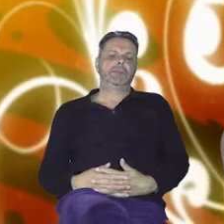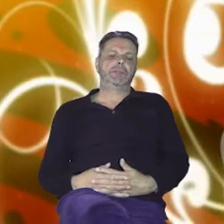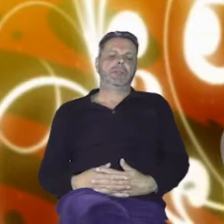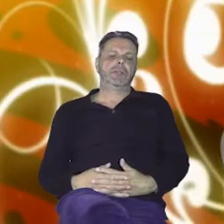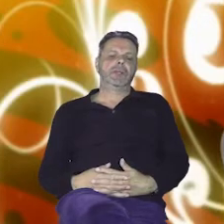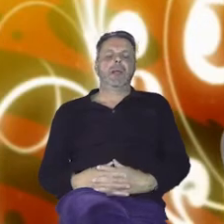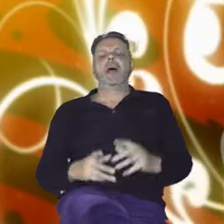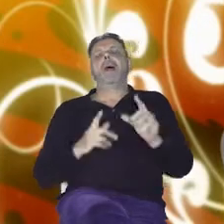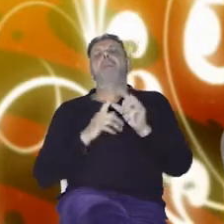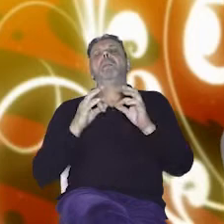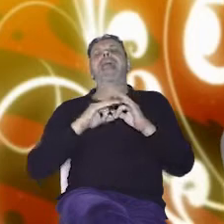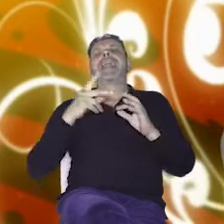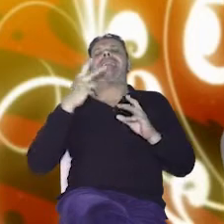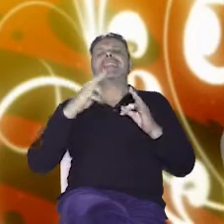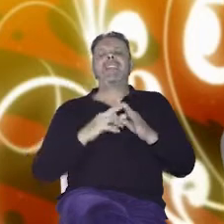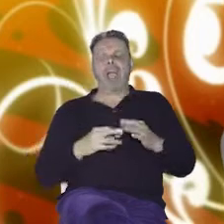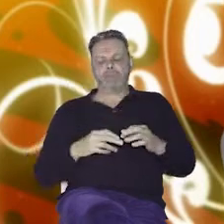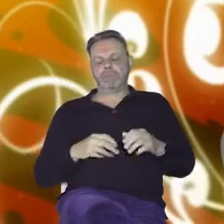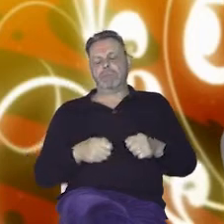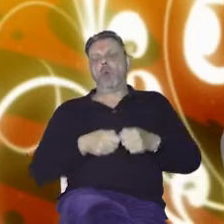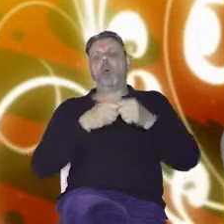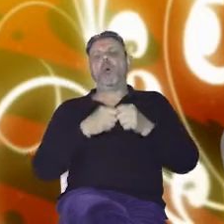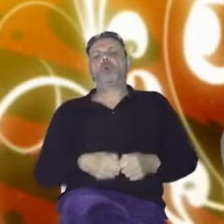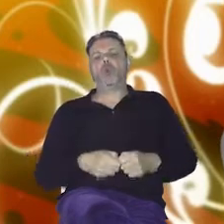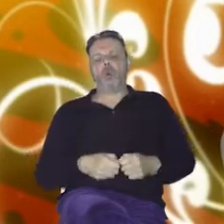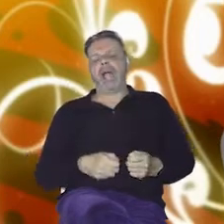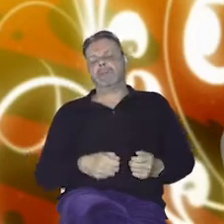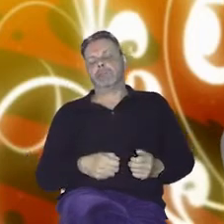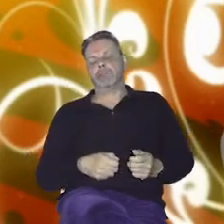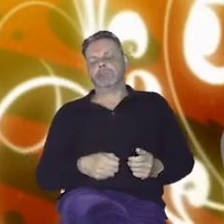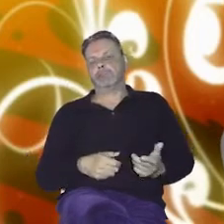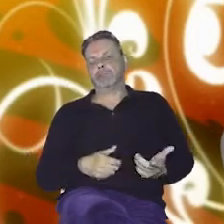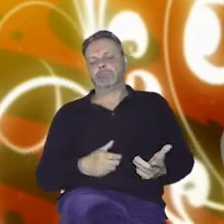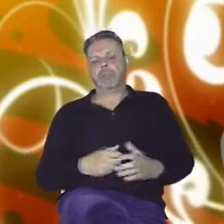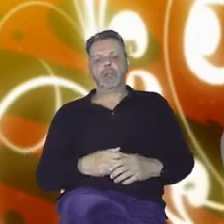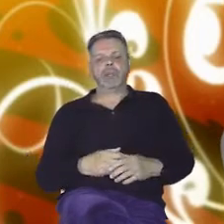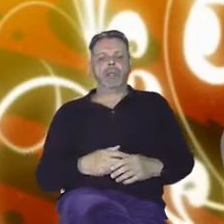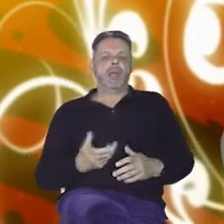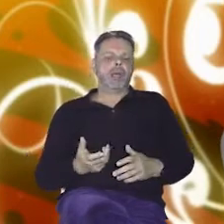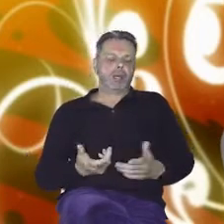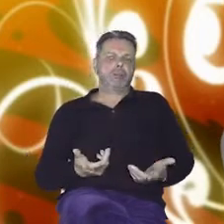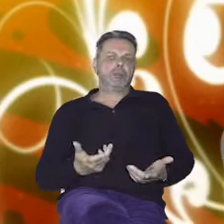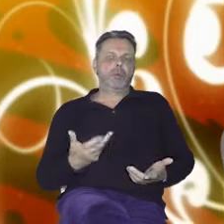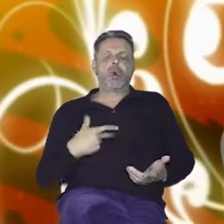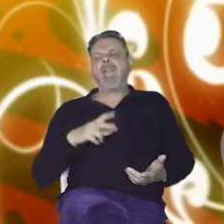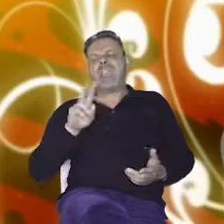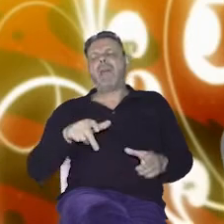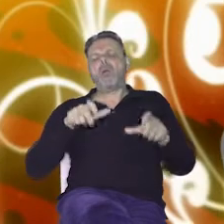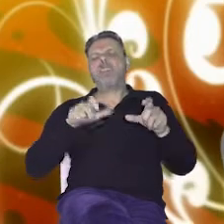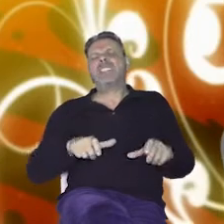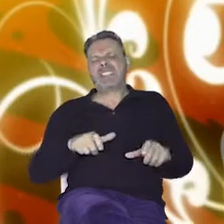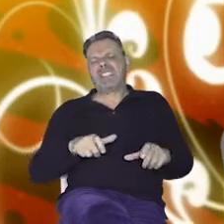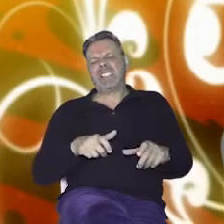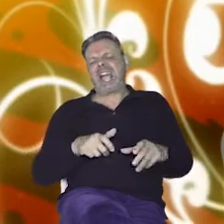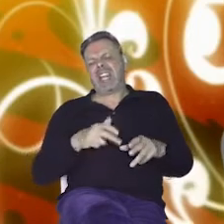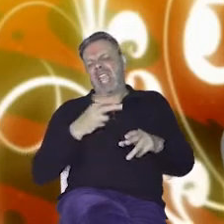palijativa, udruga Laverna palijativa i još takvih udruga koje se bave zaista sa starijim, nemoćnim, bolesnima u njihovim